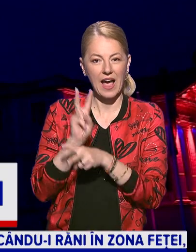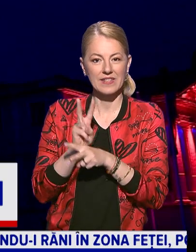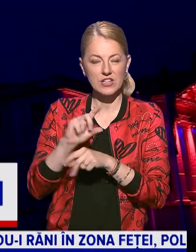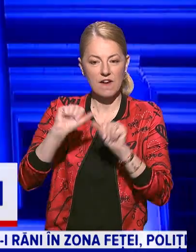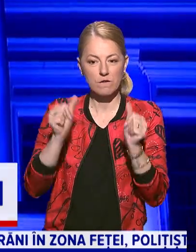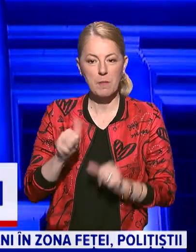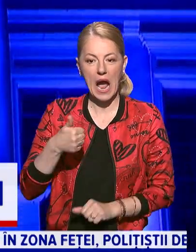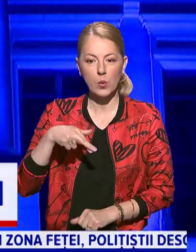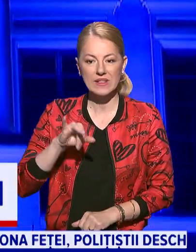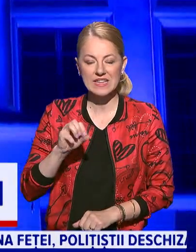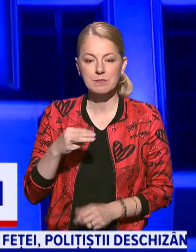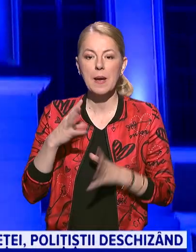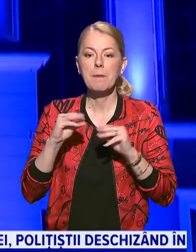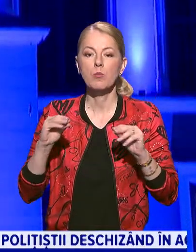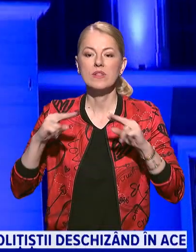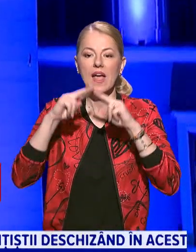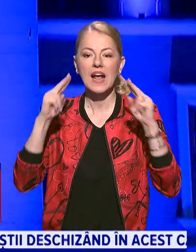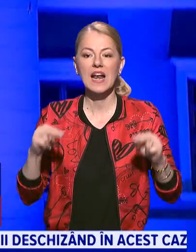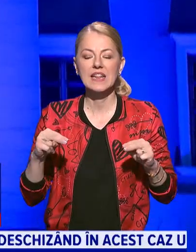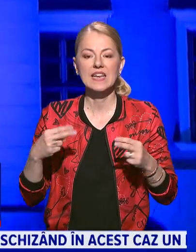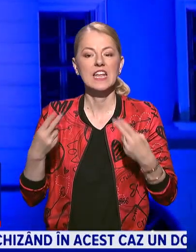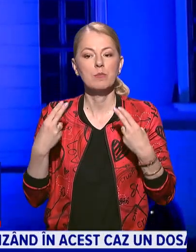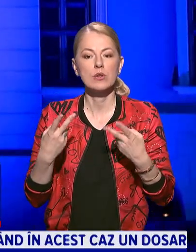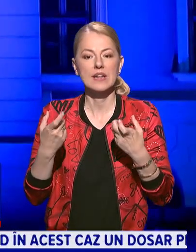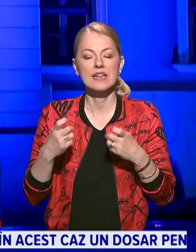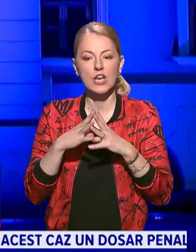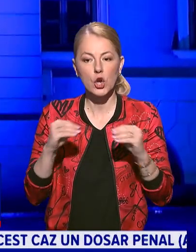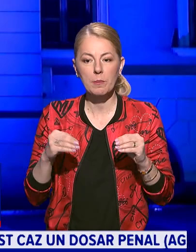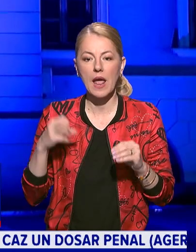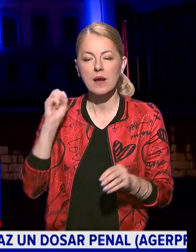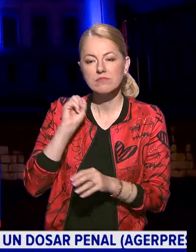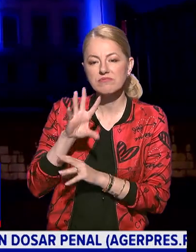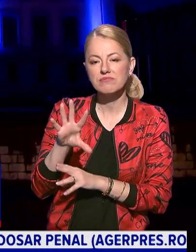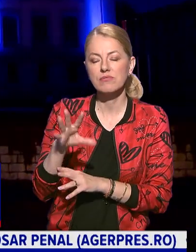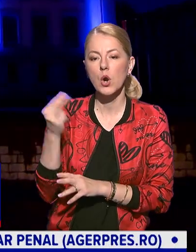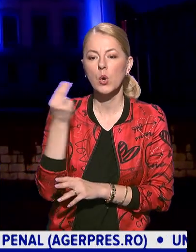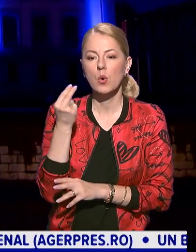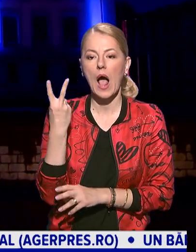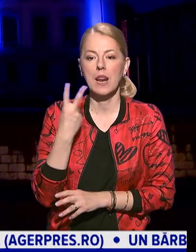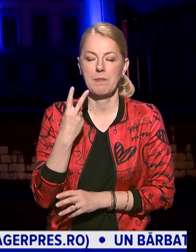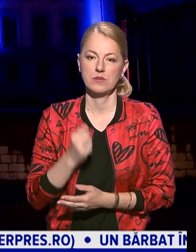acestei afecțiuni pe mai multe clădiri importante din marile orașe ale țării, a fost proiectată aseară simbolic lumina albastră.